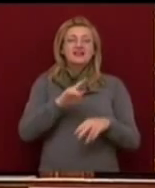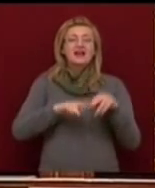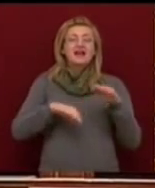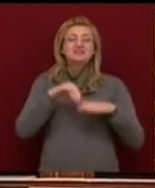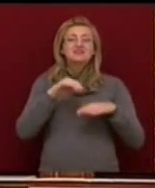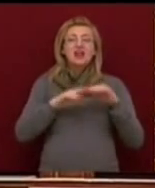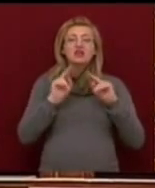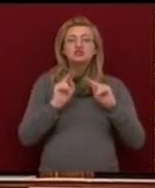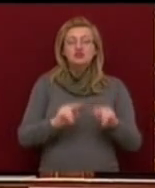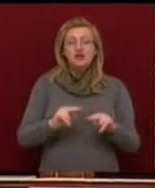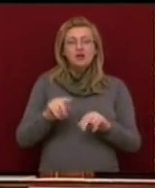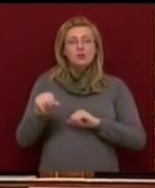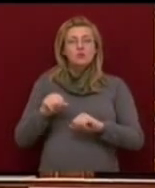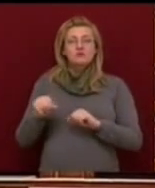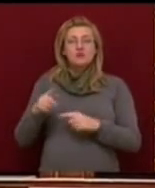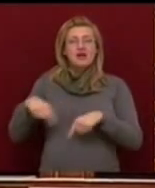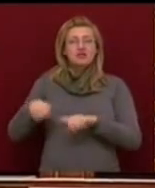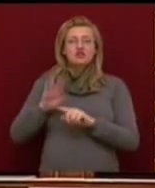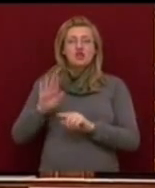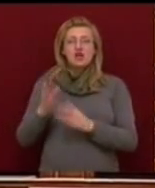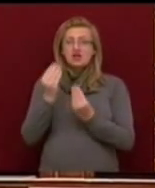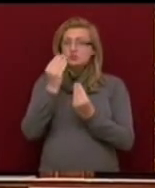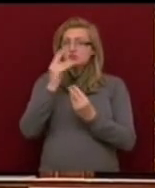a kormánynak nem maradt eszköze.